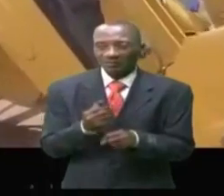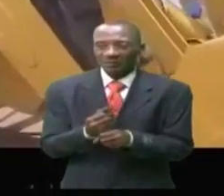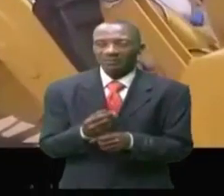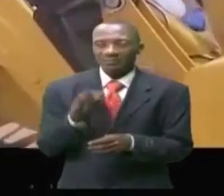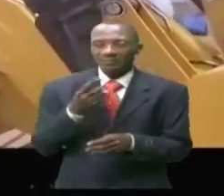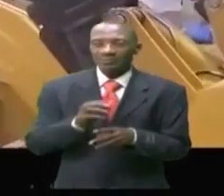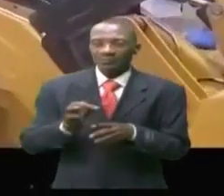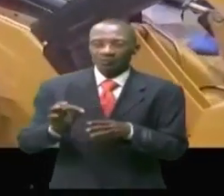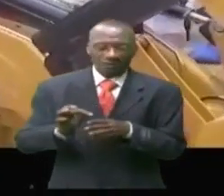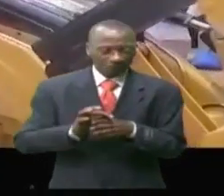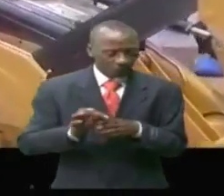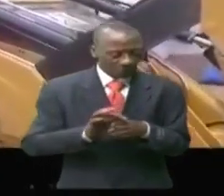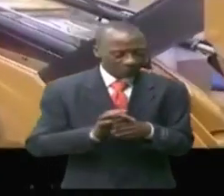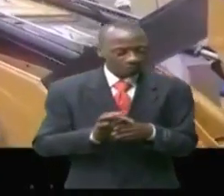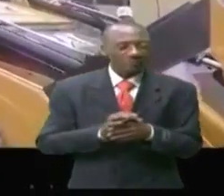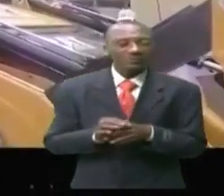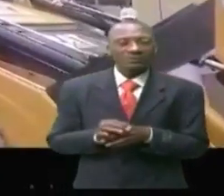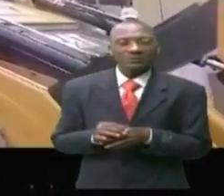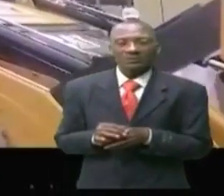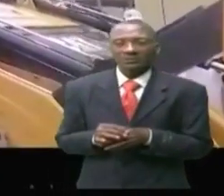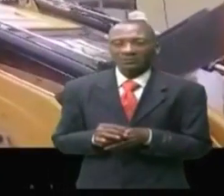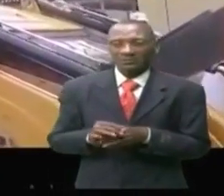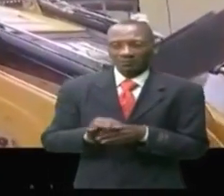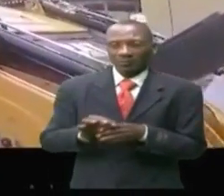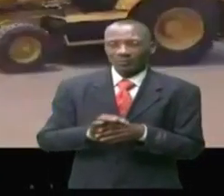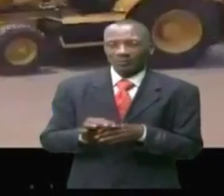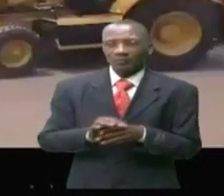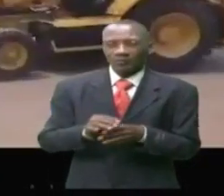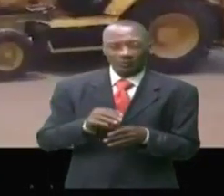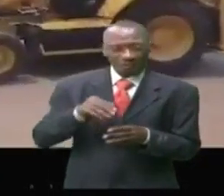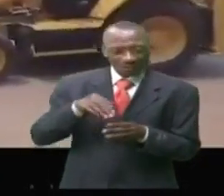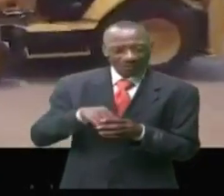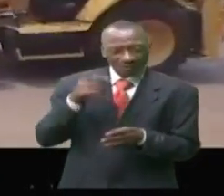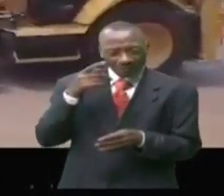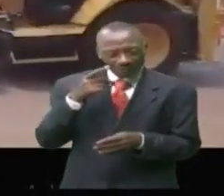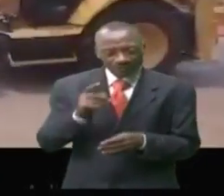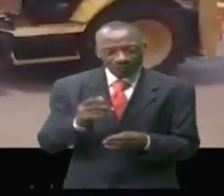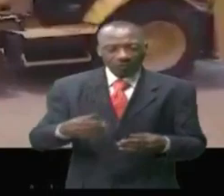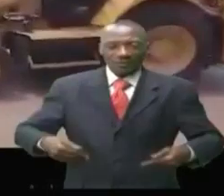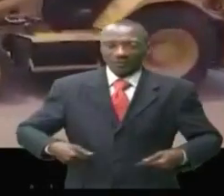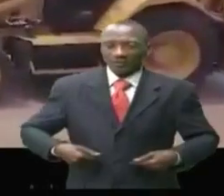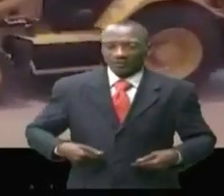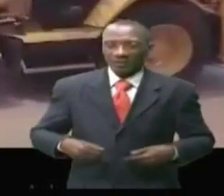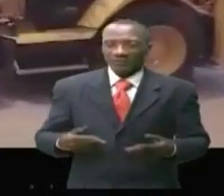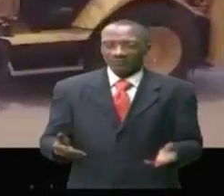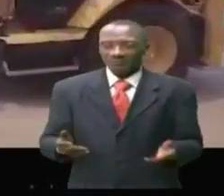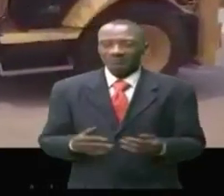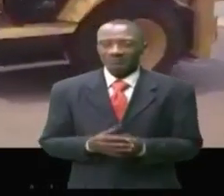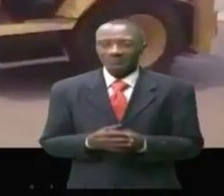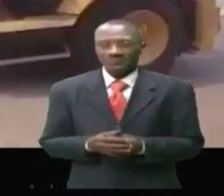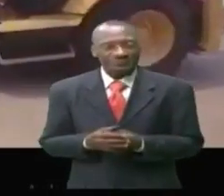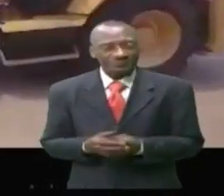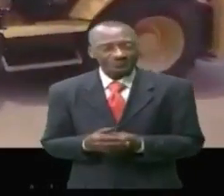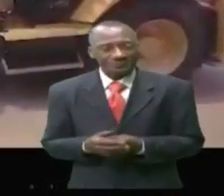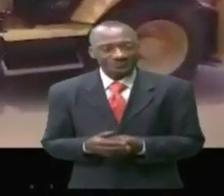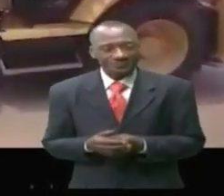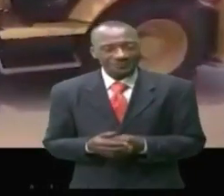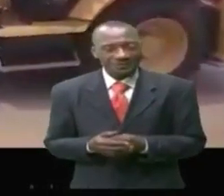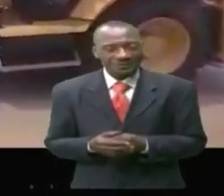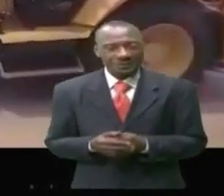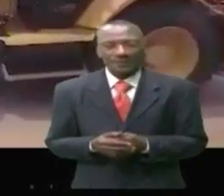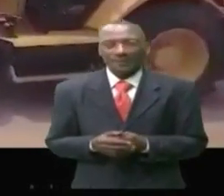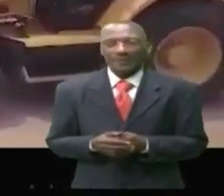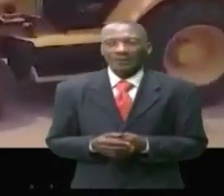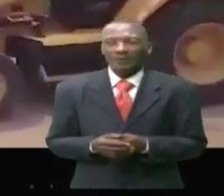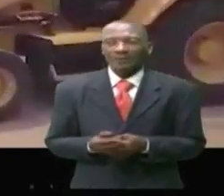la dernière génération, fabriquée en 2023. Un engin de génie civil combinant un chargeur